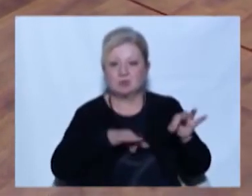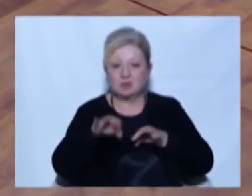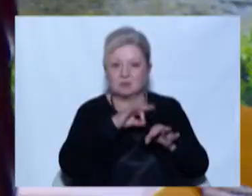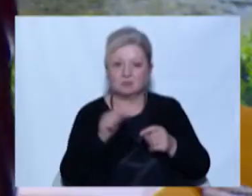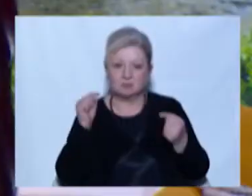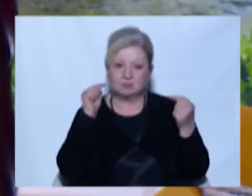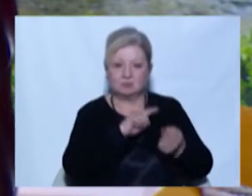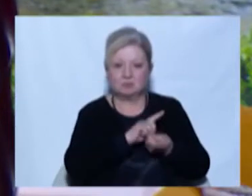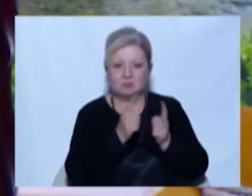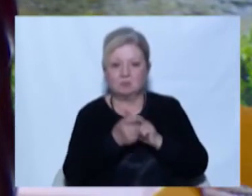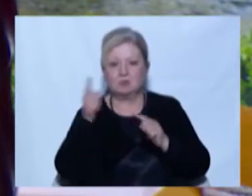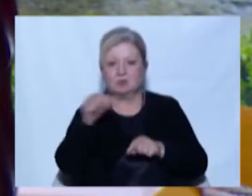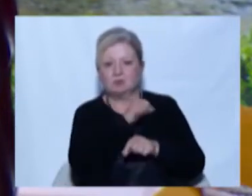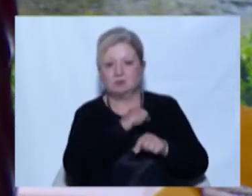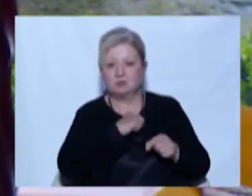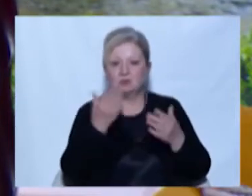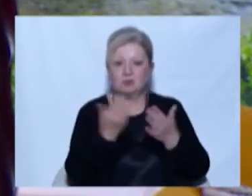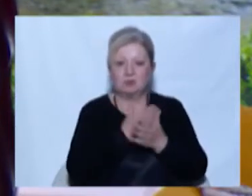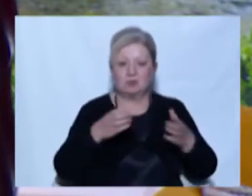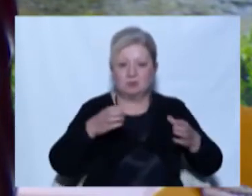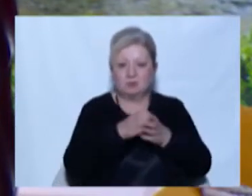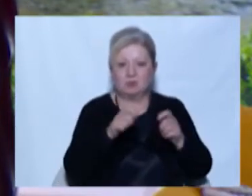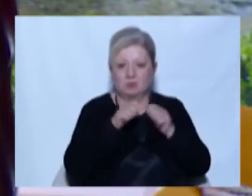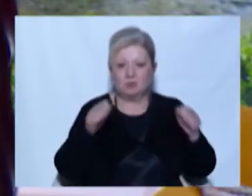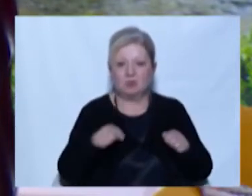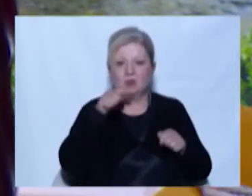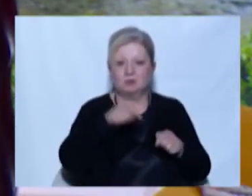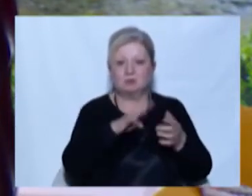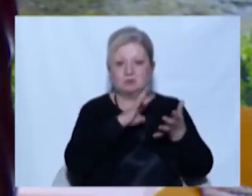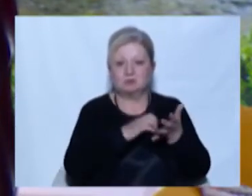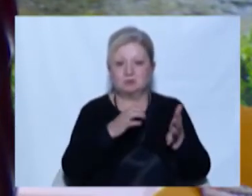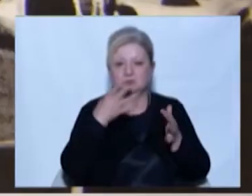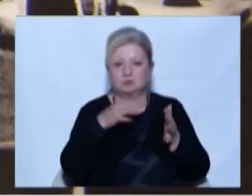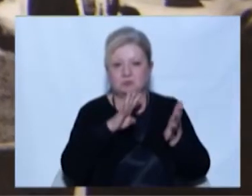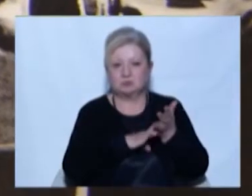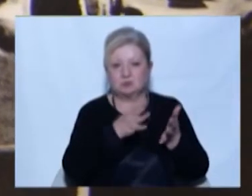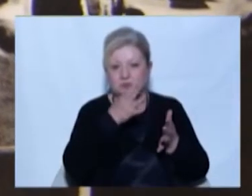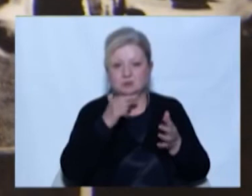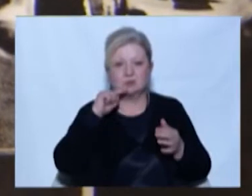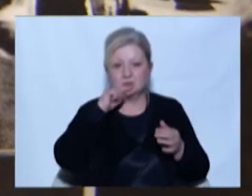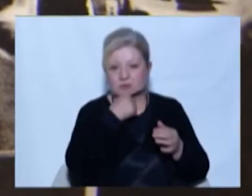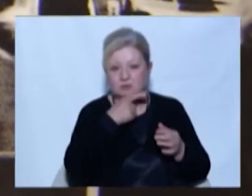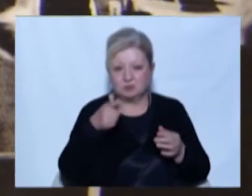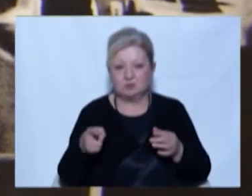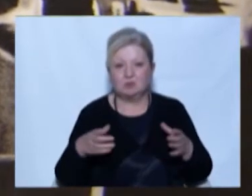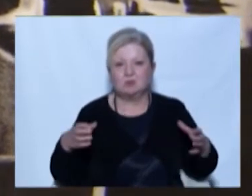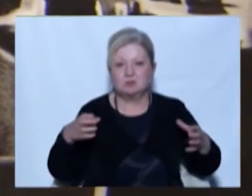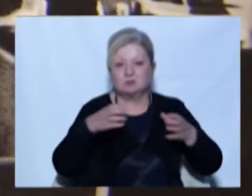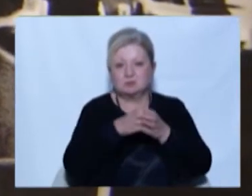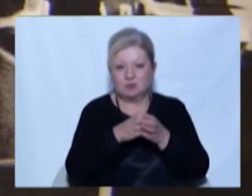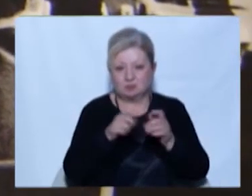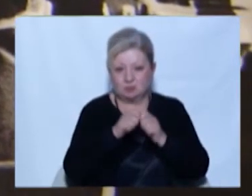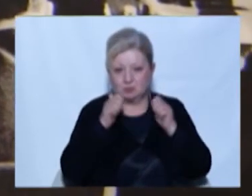ევროპაშიც შეექმნა რაღაცა მსგავსი ორგანიზაცია და 1949 წელს ეკონომიკური ურთიერთდახმარების საბჭო შექმნეს,